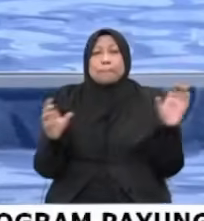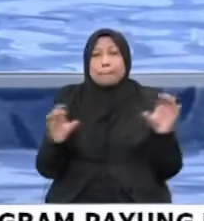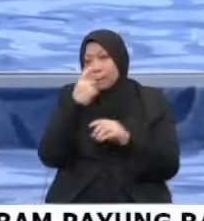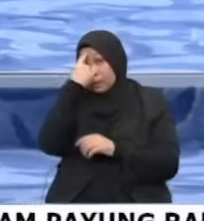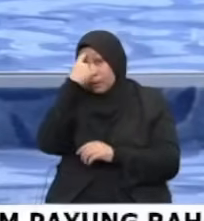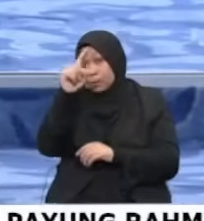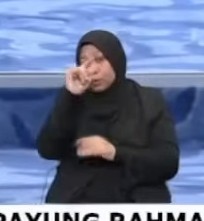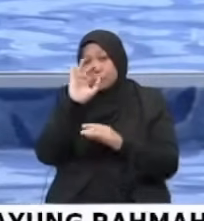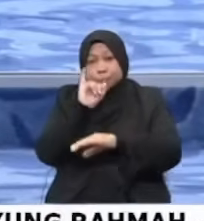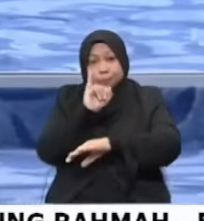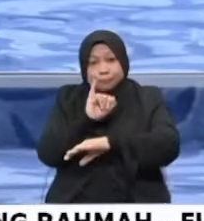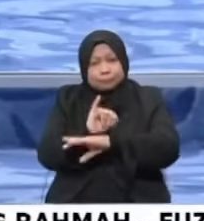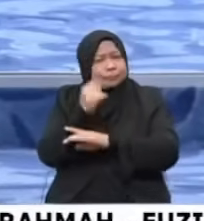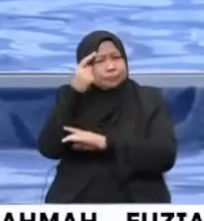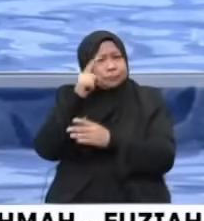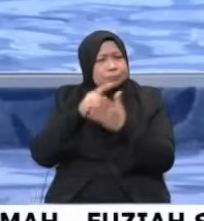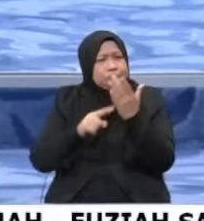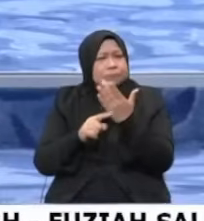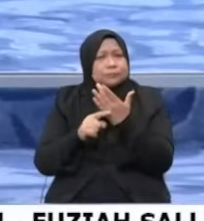untuk menjamin